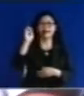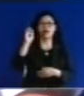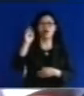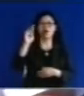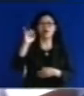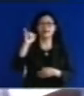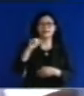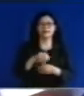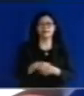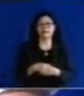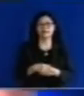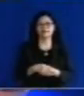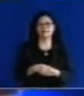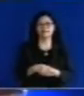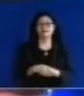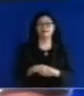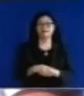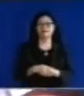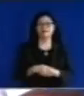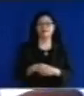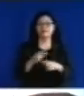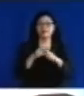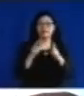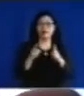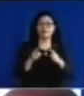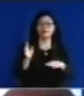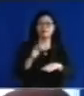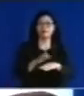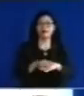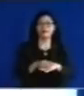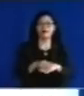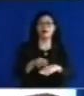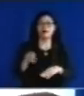Tetapi bentar Bapak. Tetapi